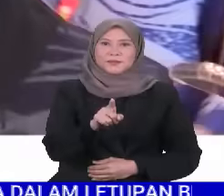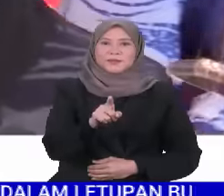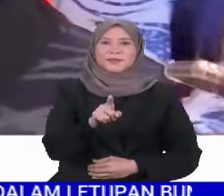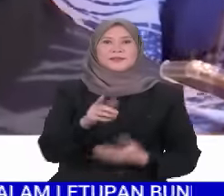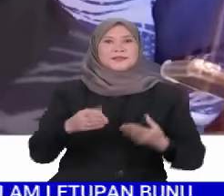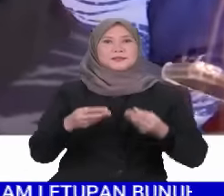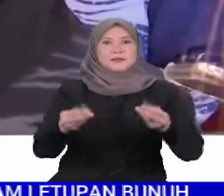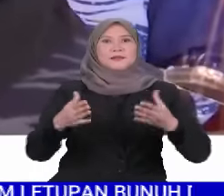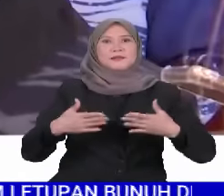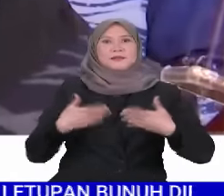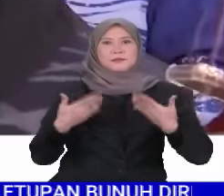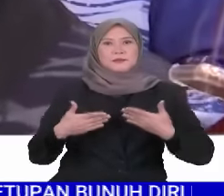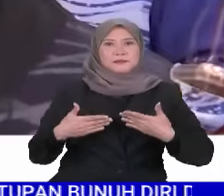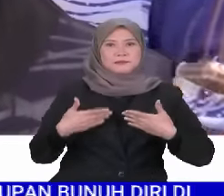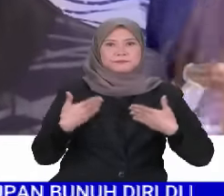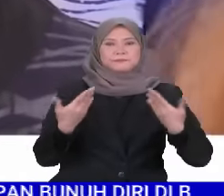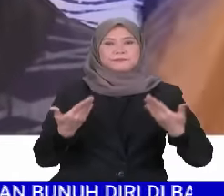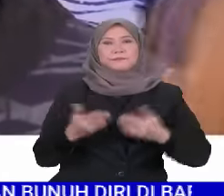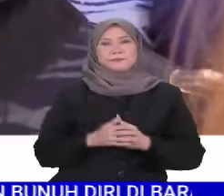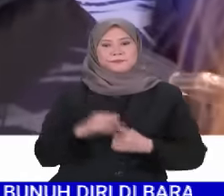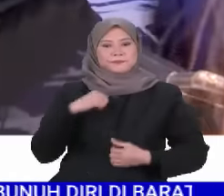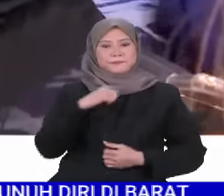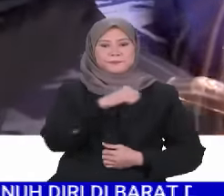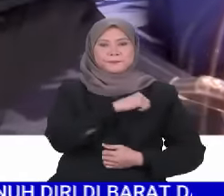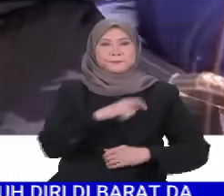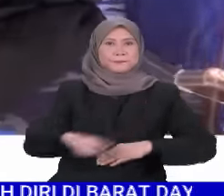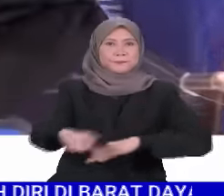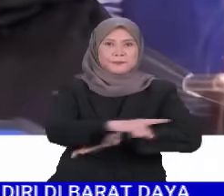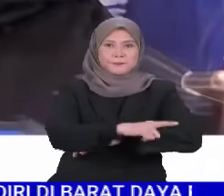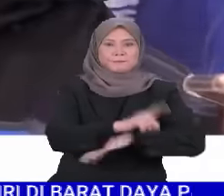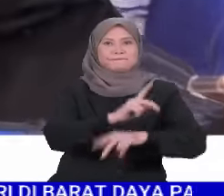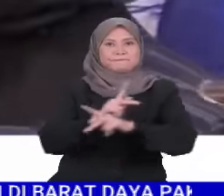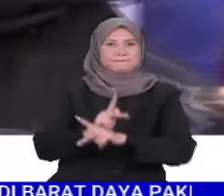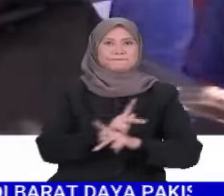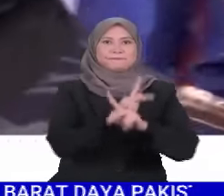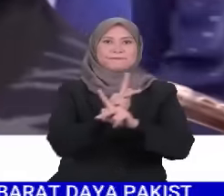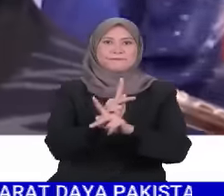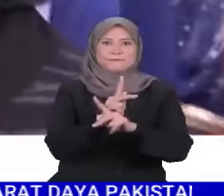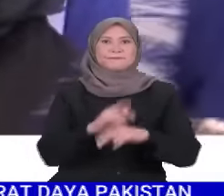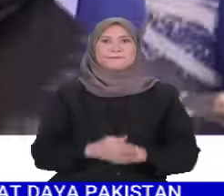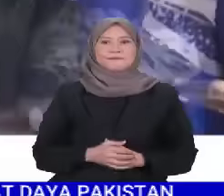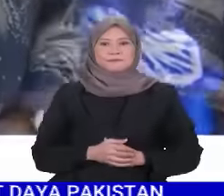kesejahteraan eee ahli-ali peladang Ini terpelihara